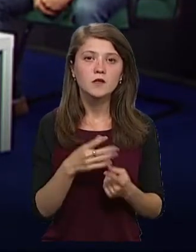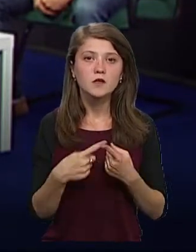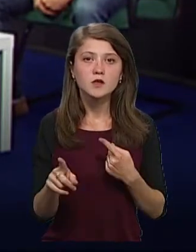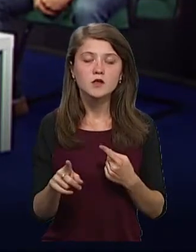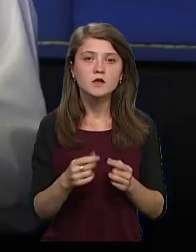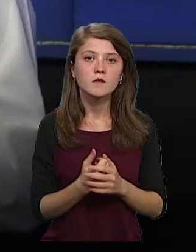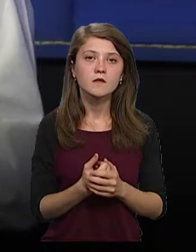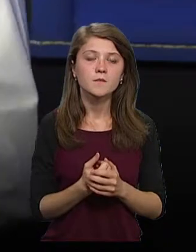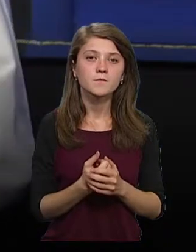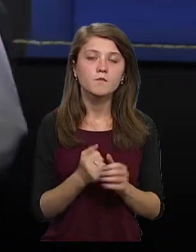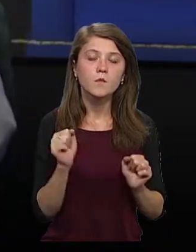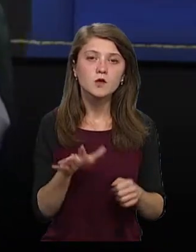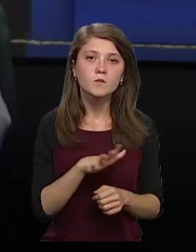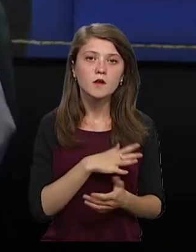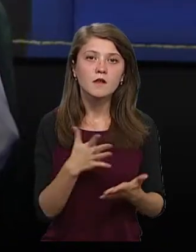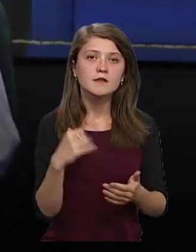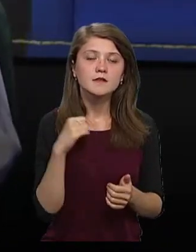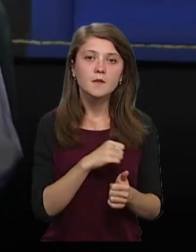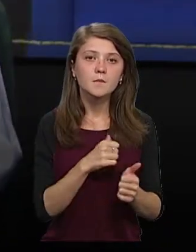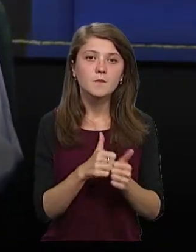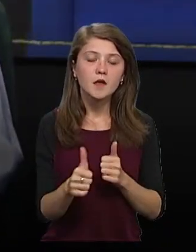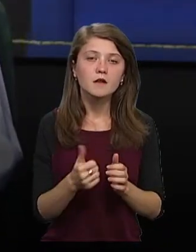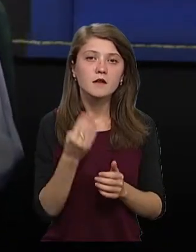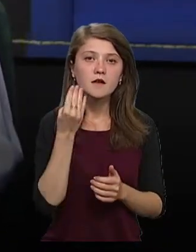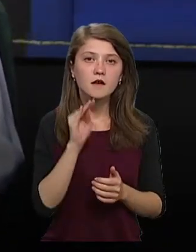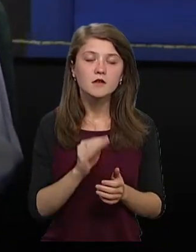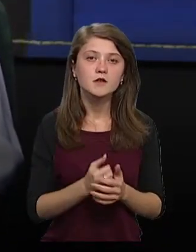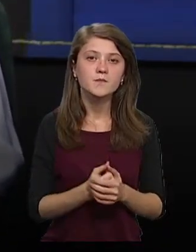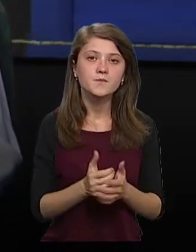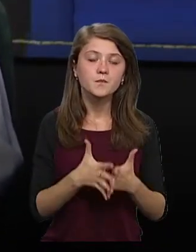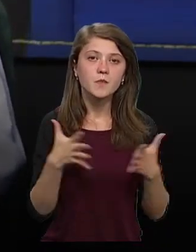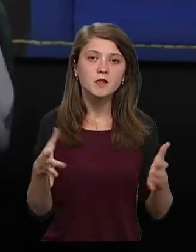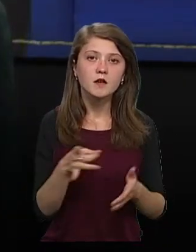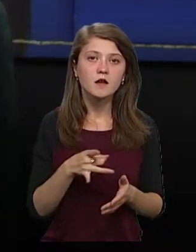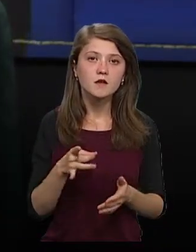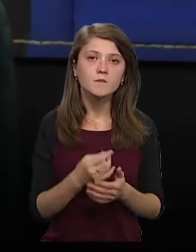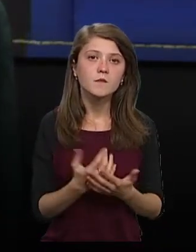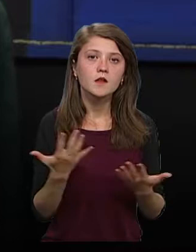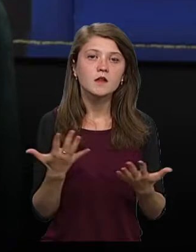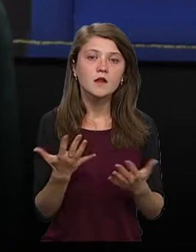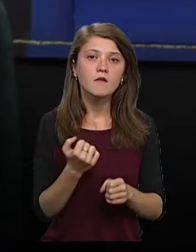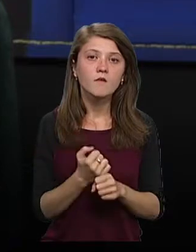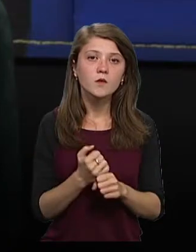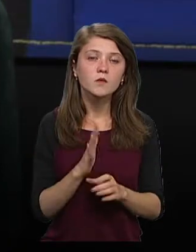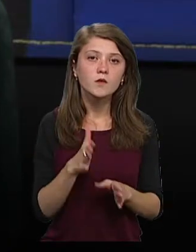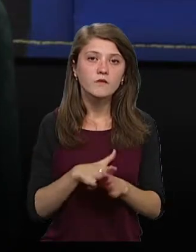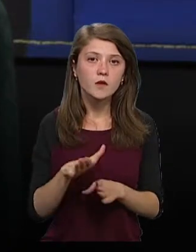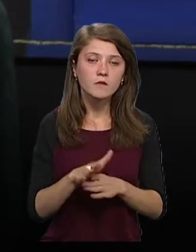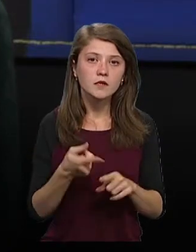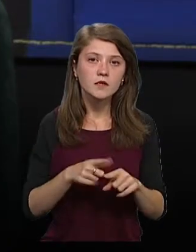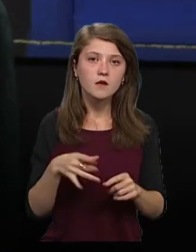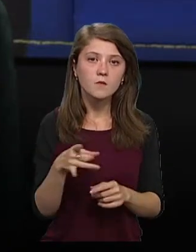бачення? Може бути, але насамперед доцільність збільшення районів. Тобто, які функції насамперед будуть виконувати ці